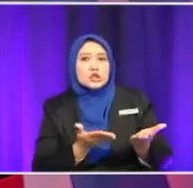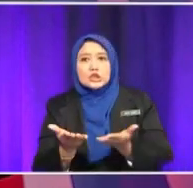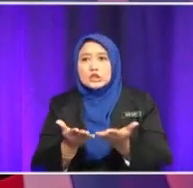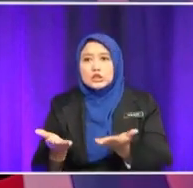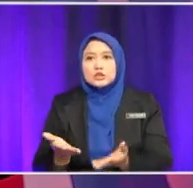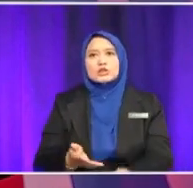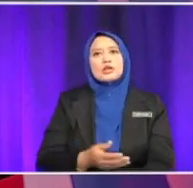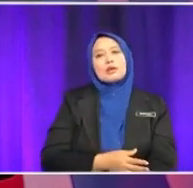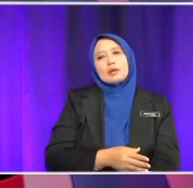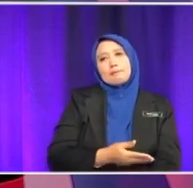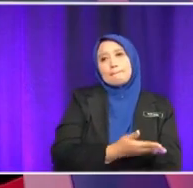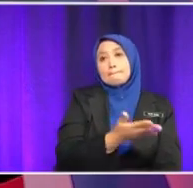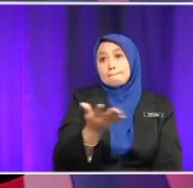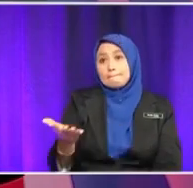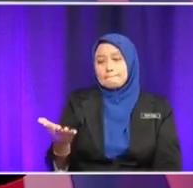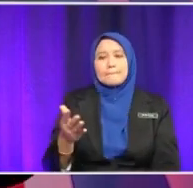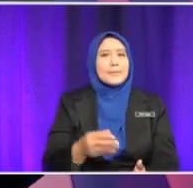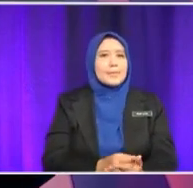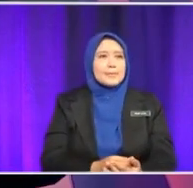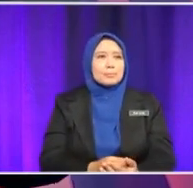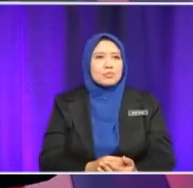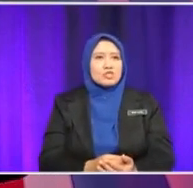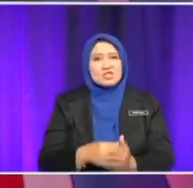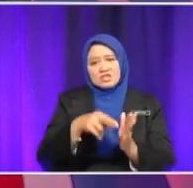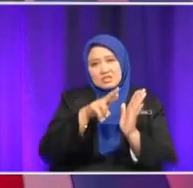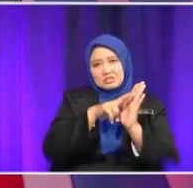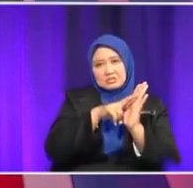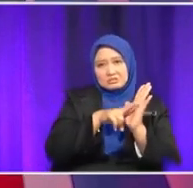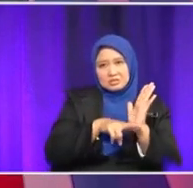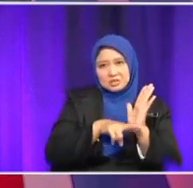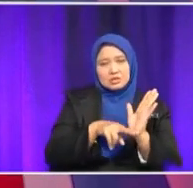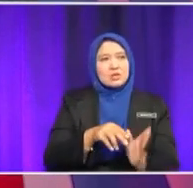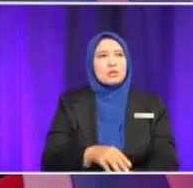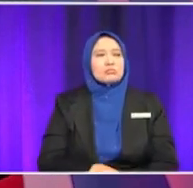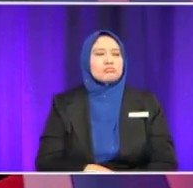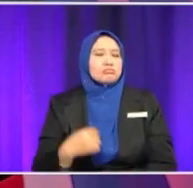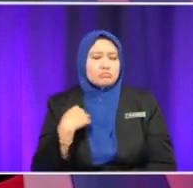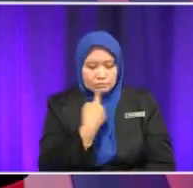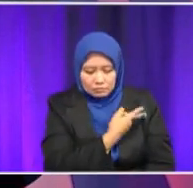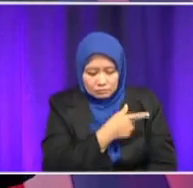sebenarnya tahu Oh kelemahan Saya dari segi